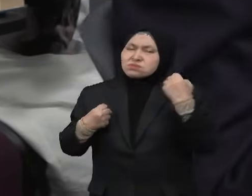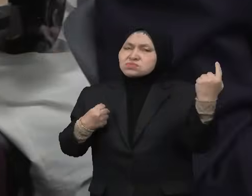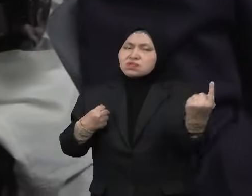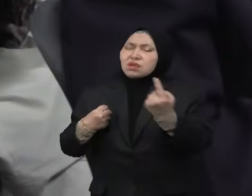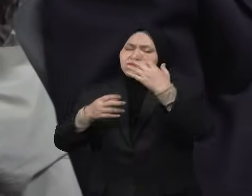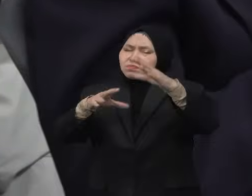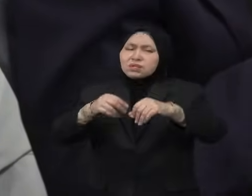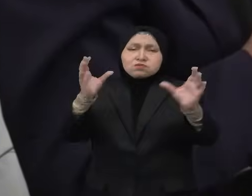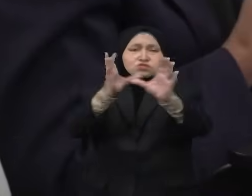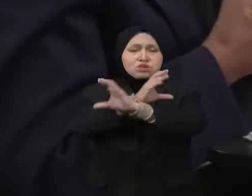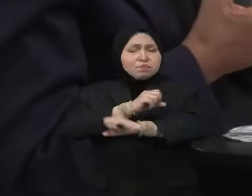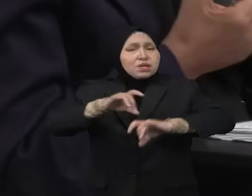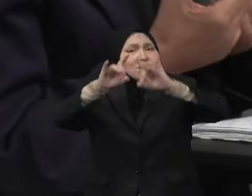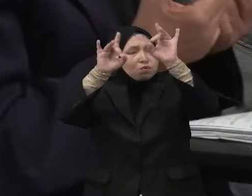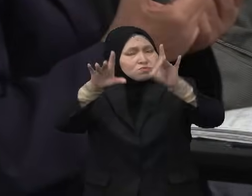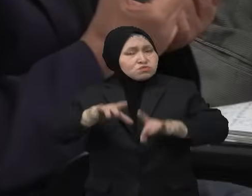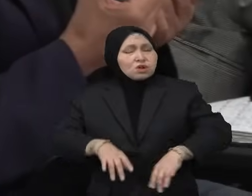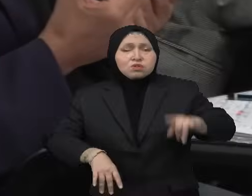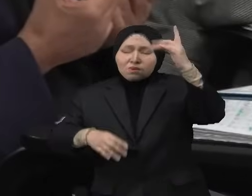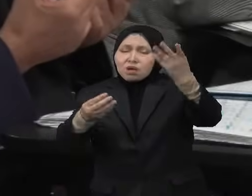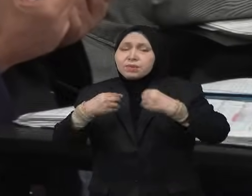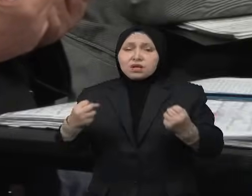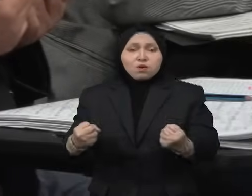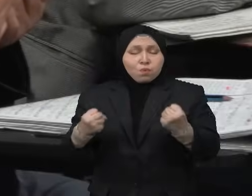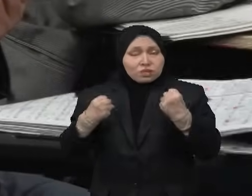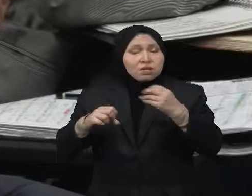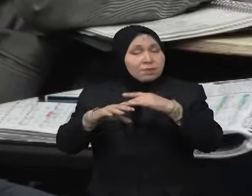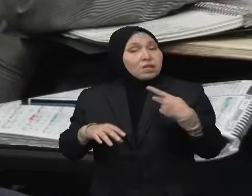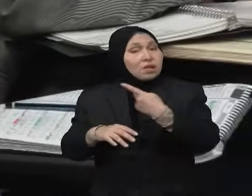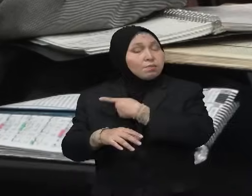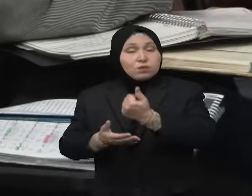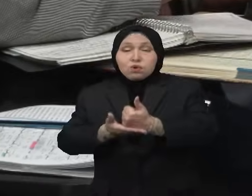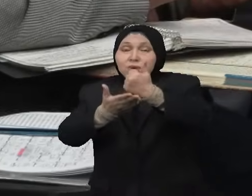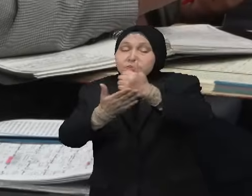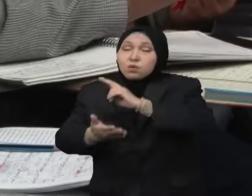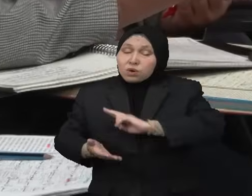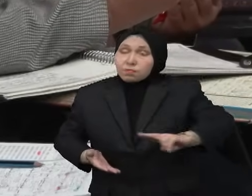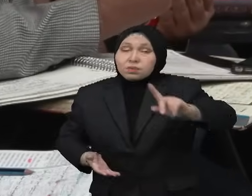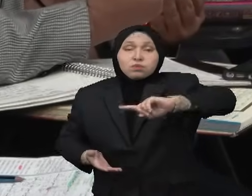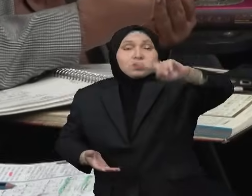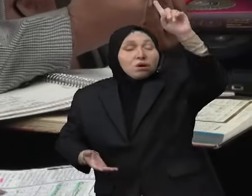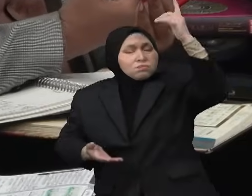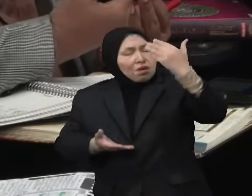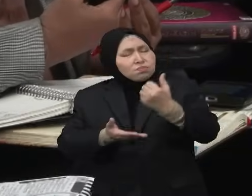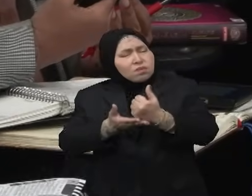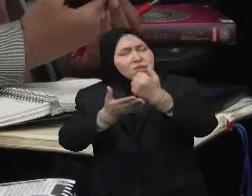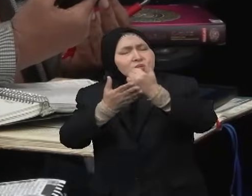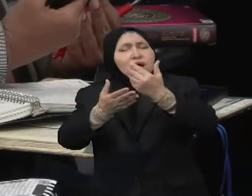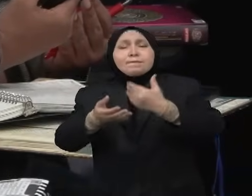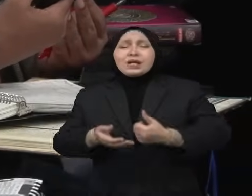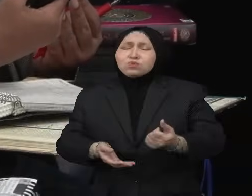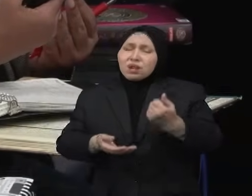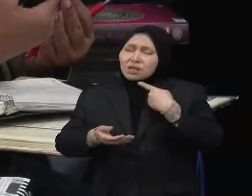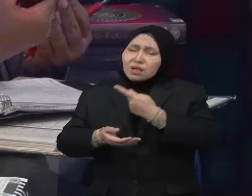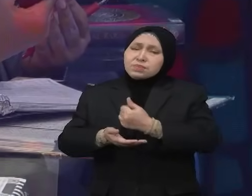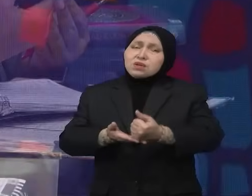menerima cabaran dan ujian, ya Allah. Ya Allah, bila kekuatan kepada kami untuk kami bantu agamamu, ya Allah. Ya Allah, tolongkanlah kami, ya Allah, bantulah kami,